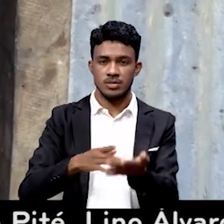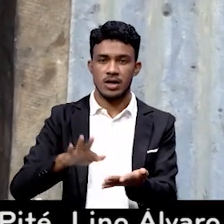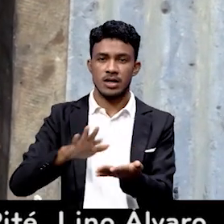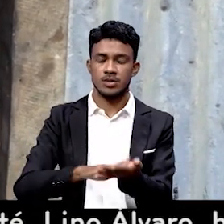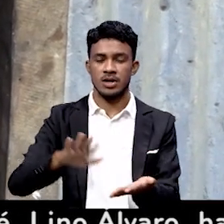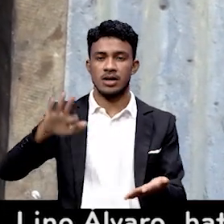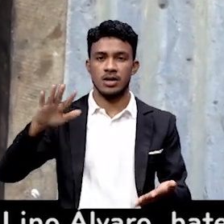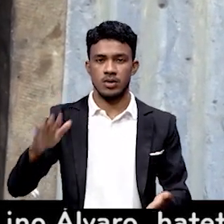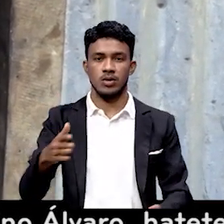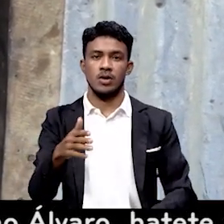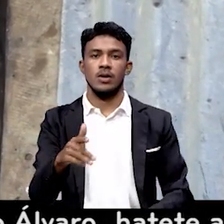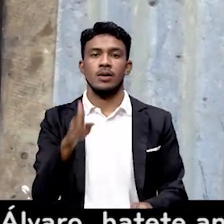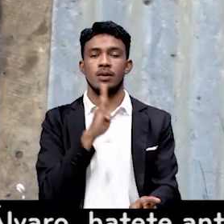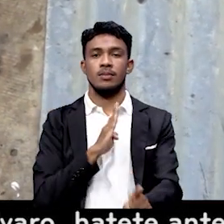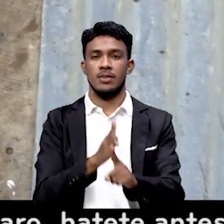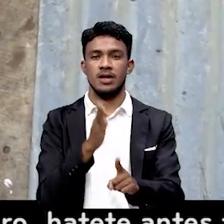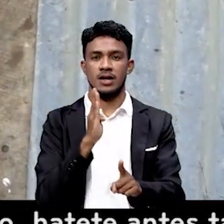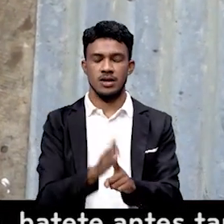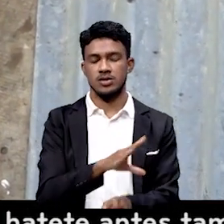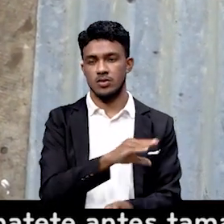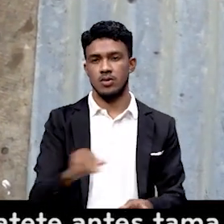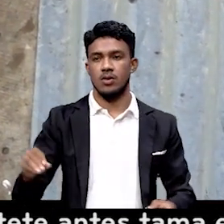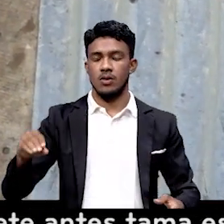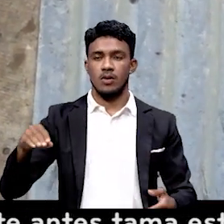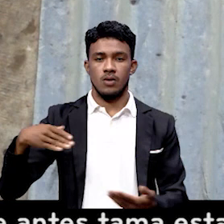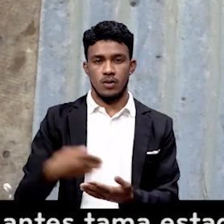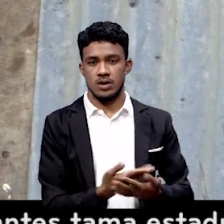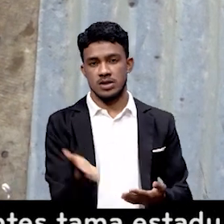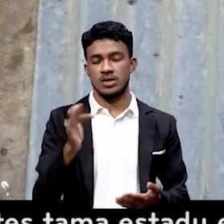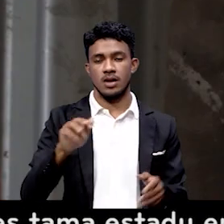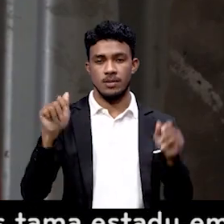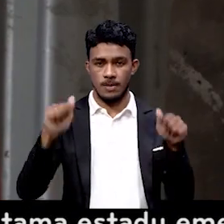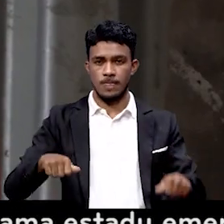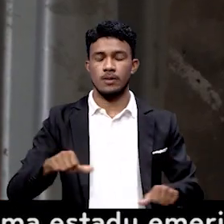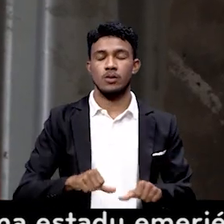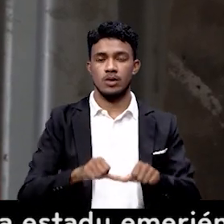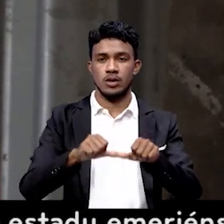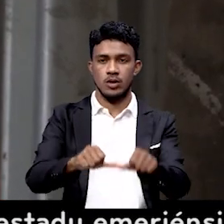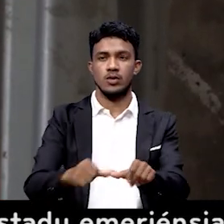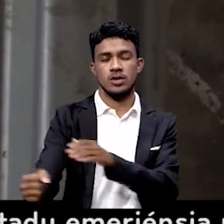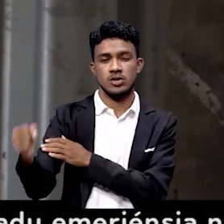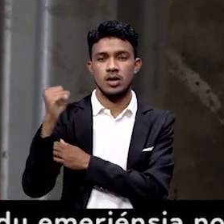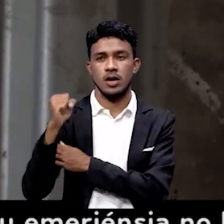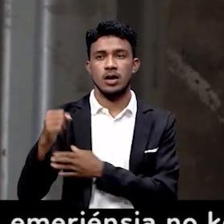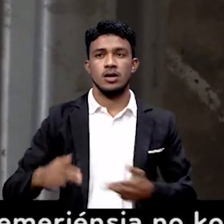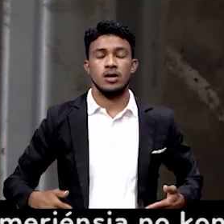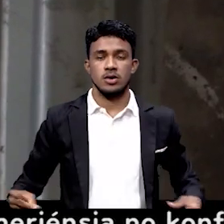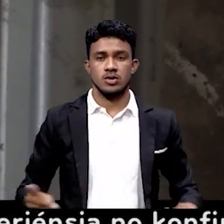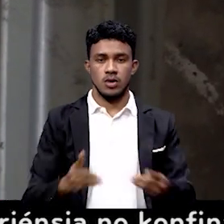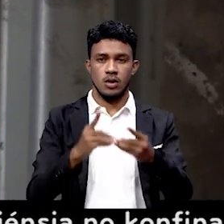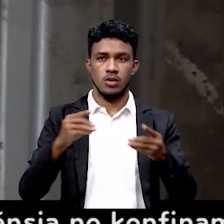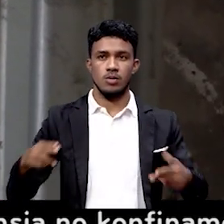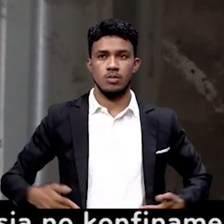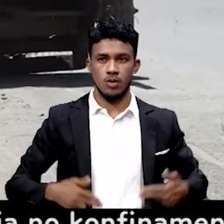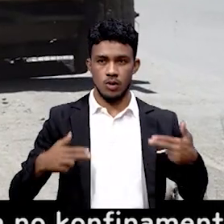kela badominga smutu nuni oan sira atu kontinua luta na fatin asoro realidade moris ne maski ho